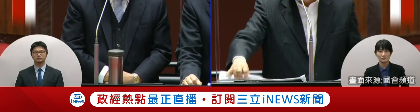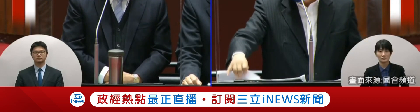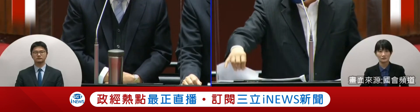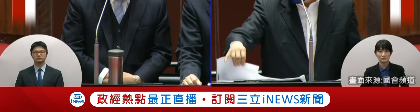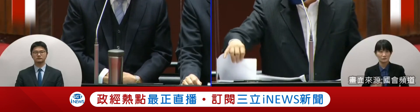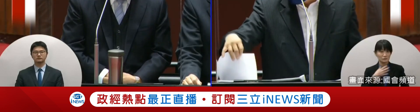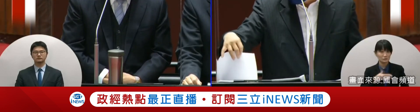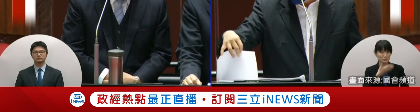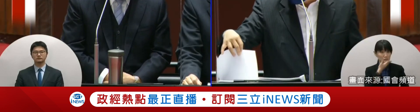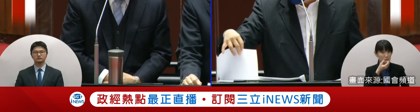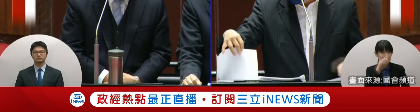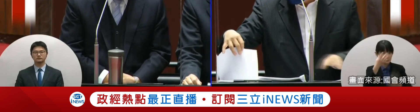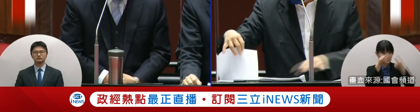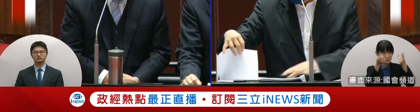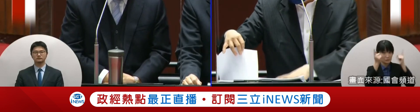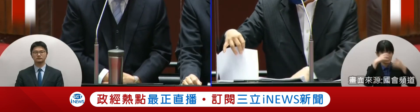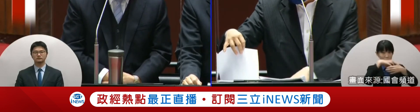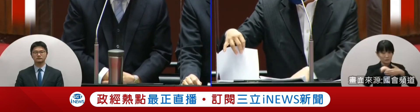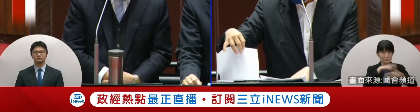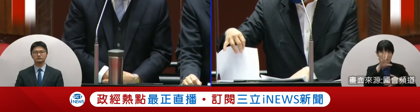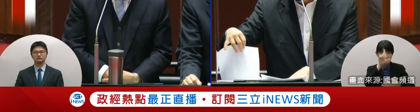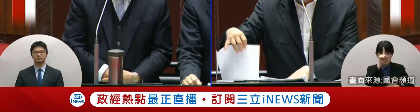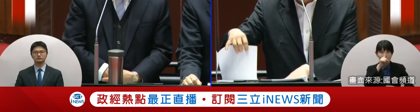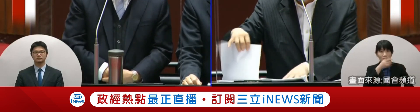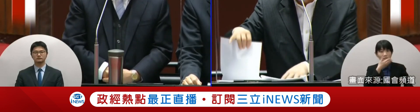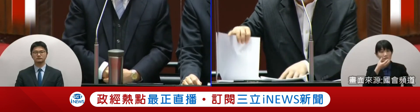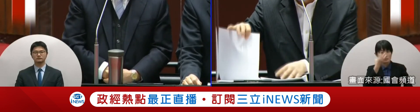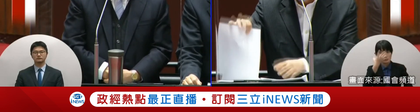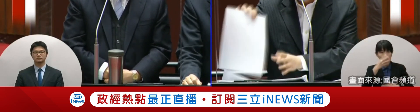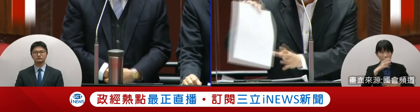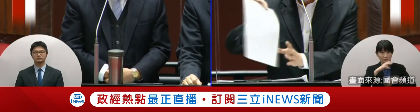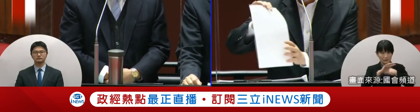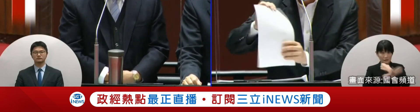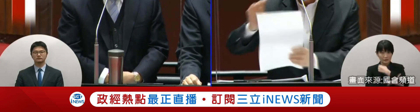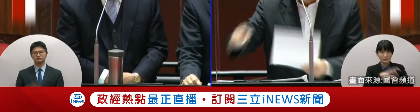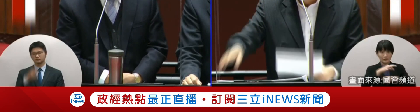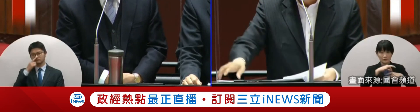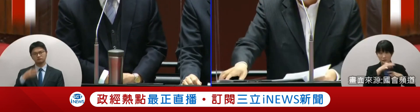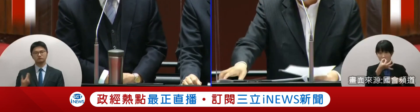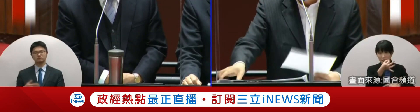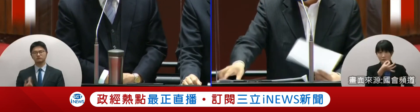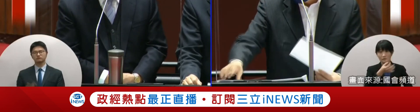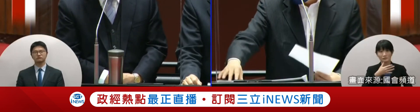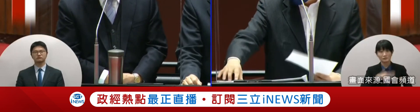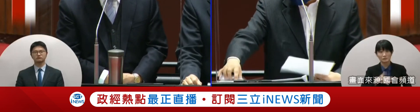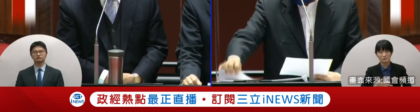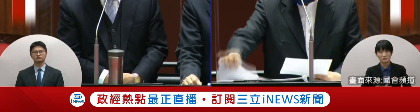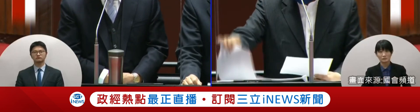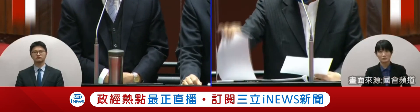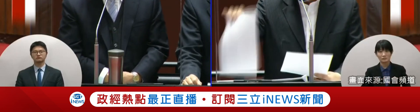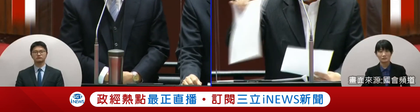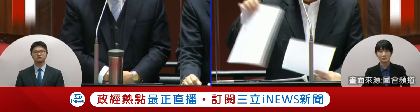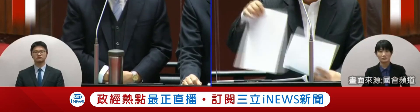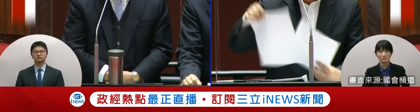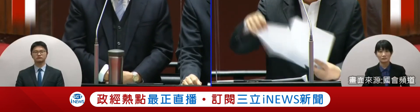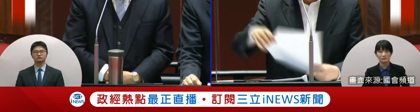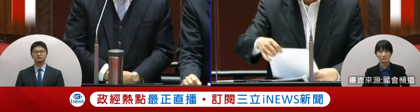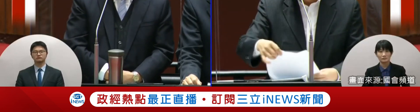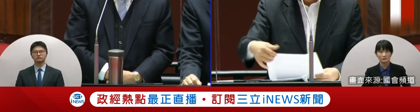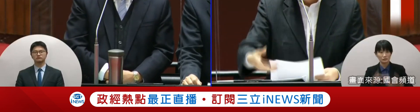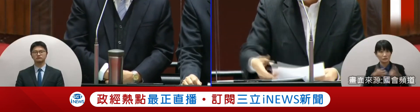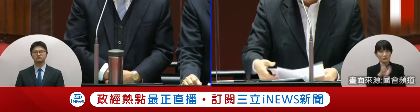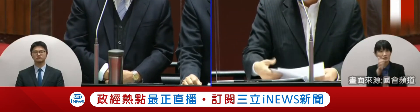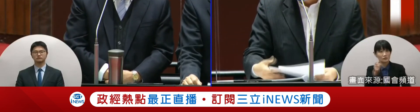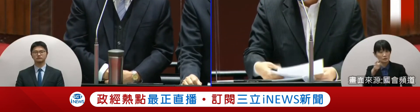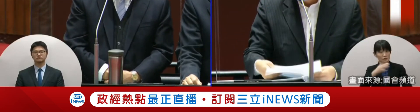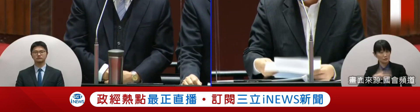你知道清华大学里头有一个清华基金，你知道吗？ 我不知道。 你不知道哦。部长，你知道